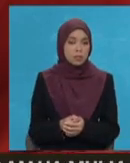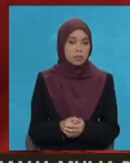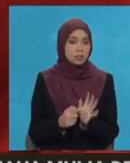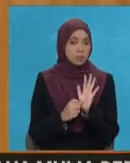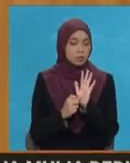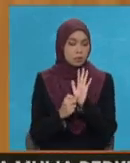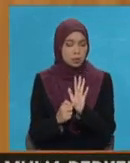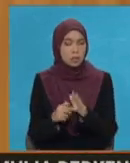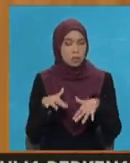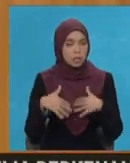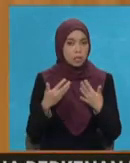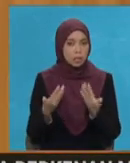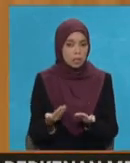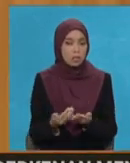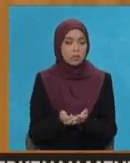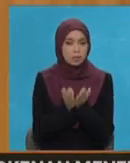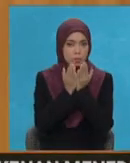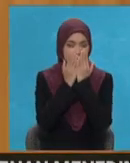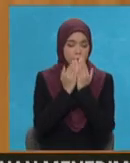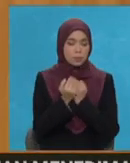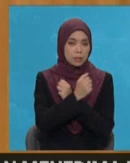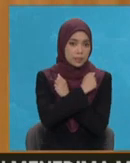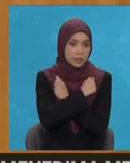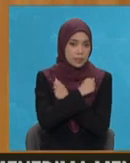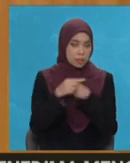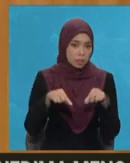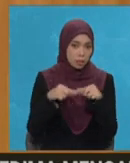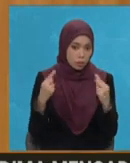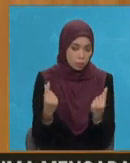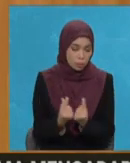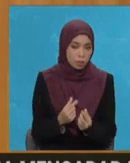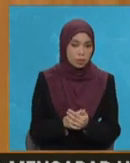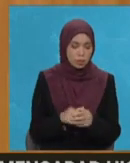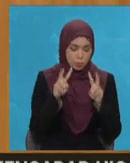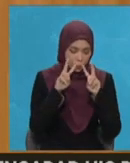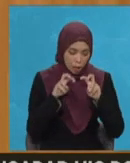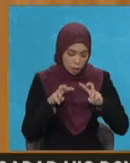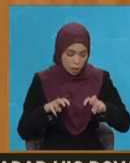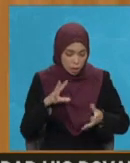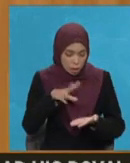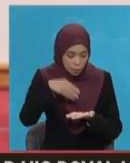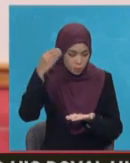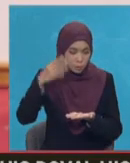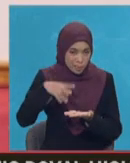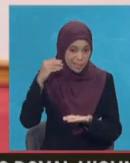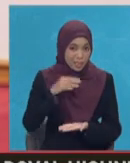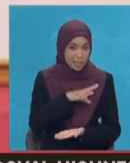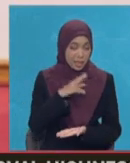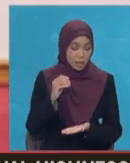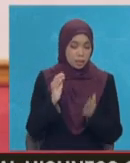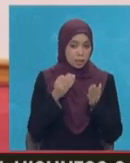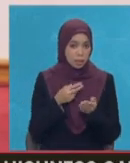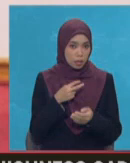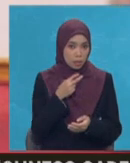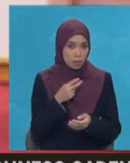menyingkirkannya dalam sembahyang atau kegiatan sehari-hari dengan mengkaji ilmunya dan mengamalkannya pada majelis ini 46